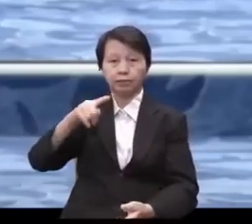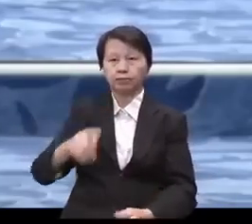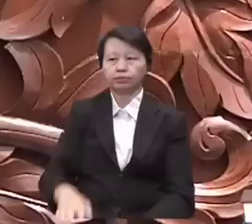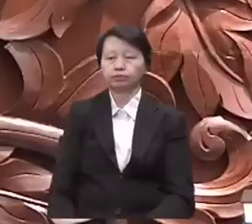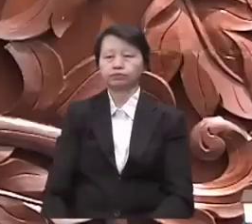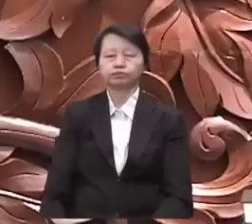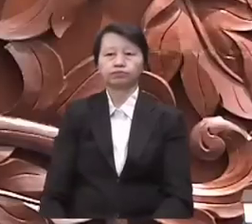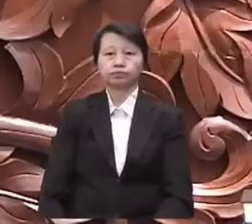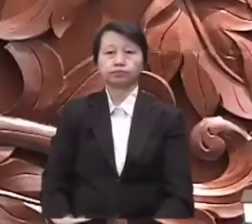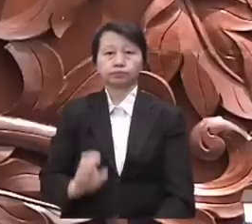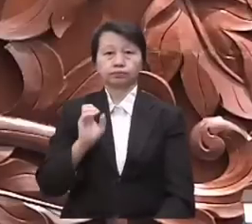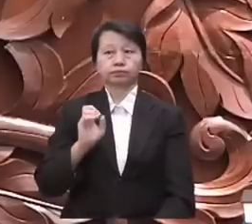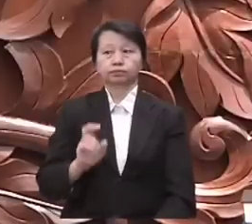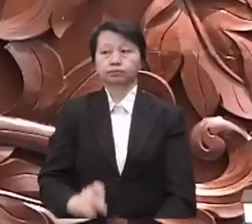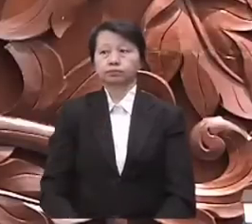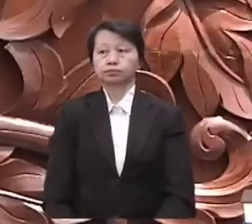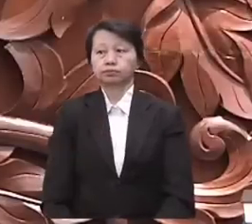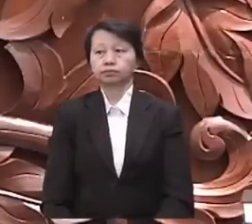Silakan.